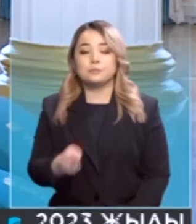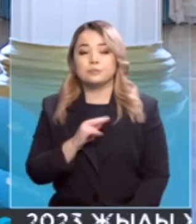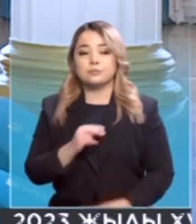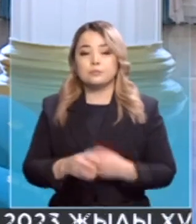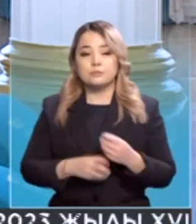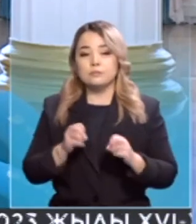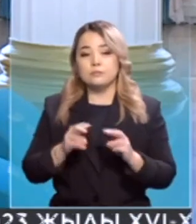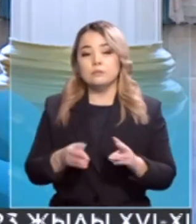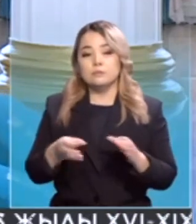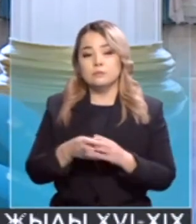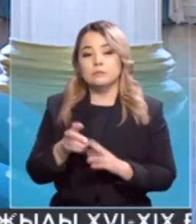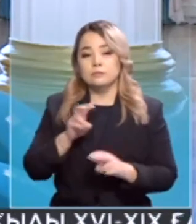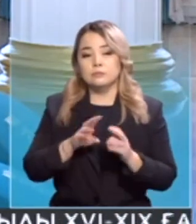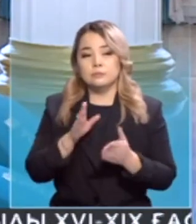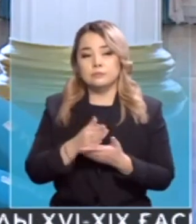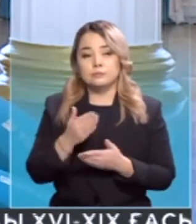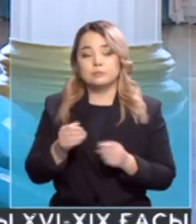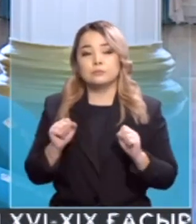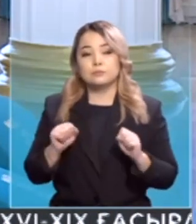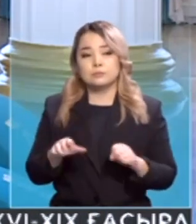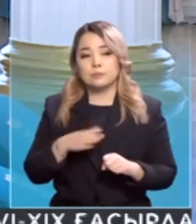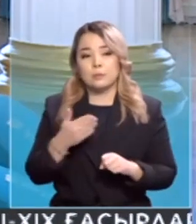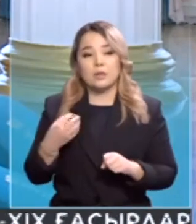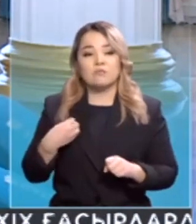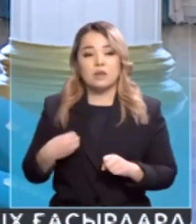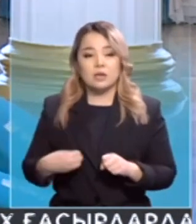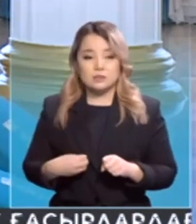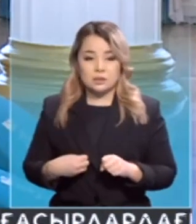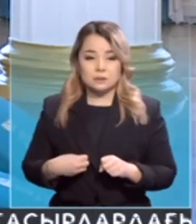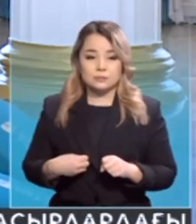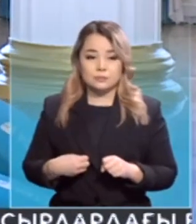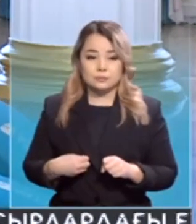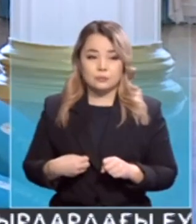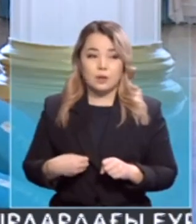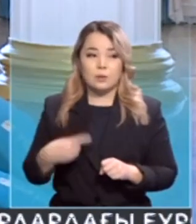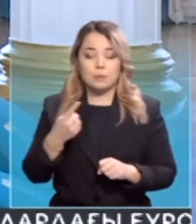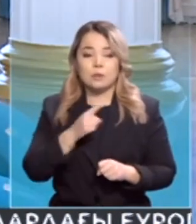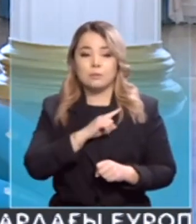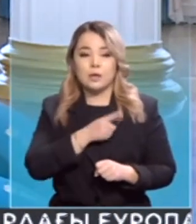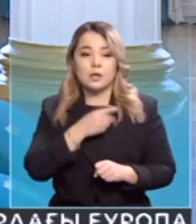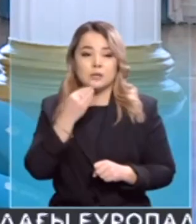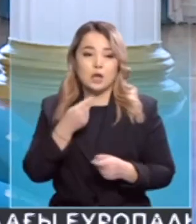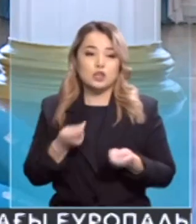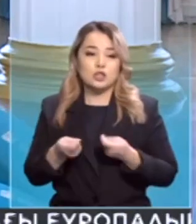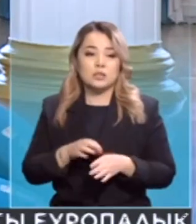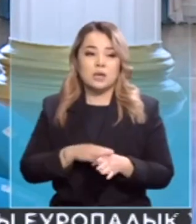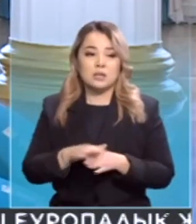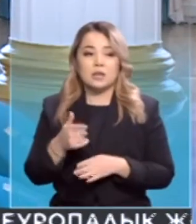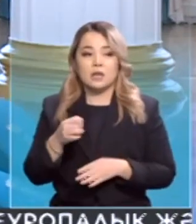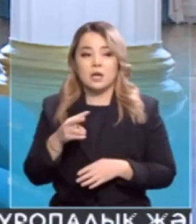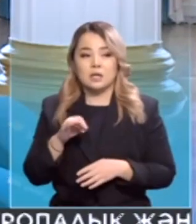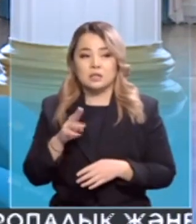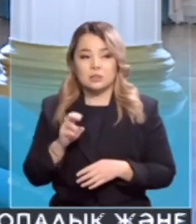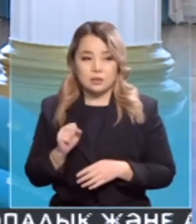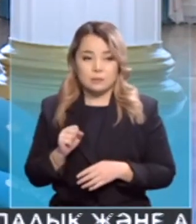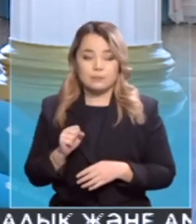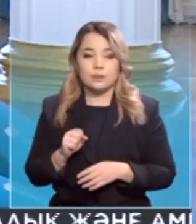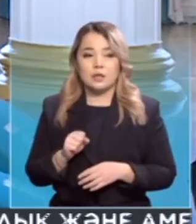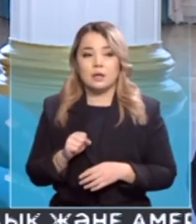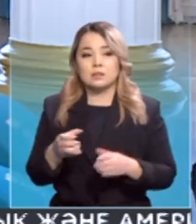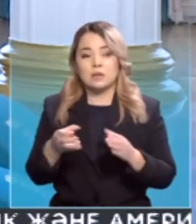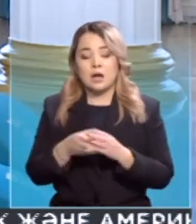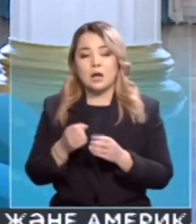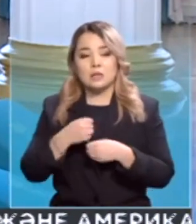іздеп жүрміз. Мүмкін Франциядан бір мықты жетекші генетика және